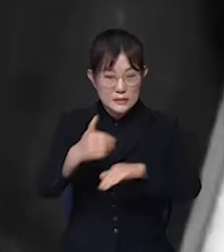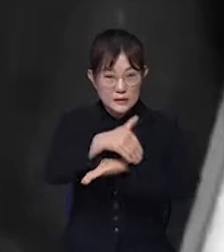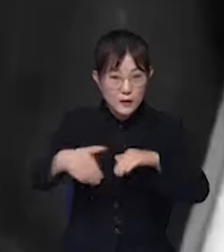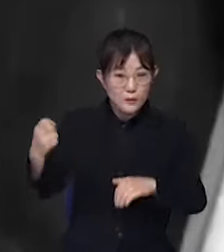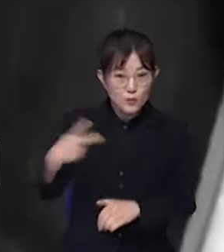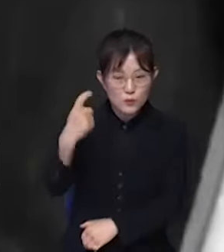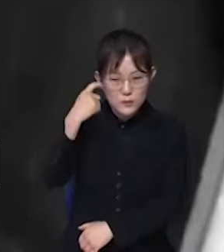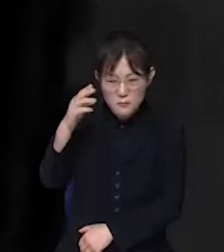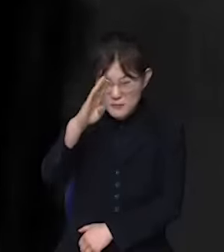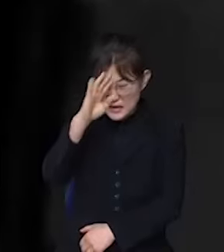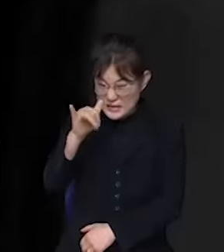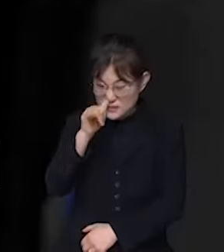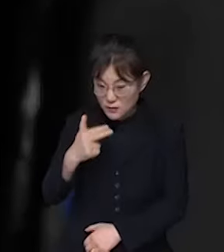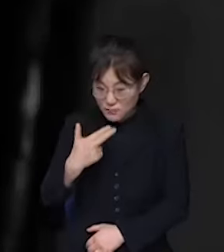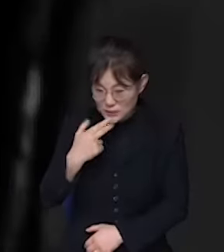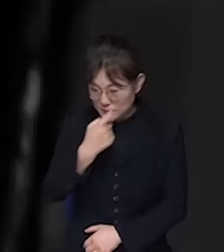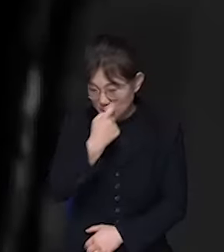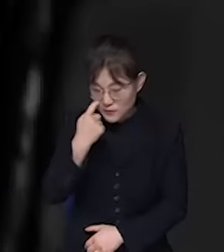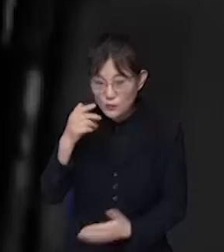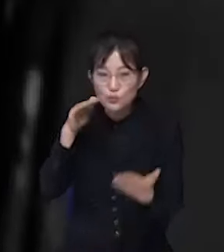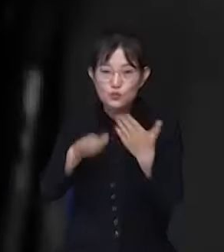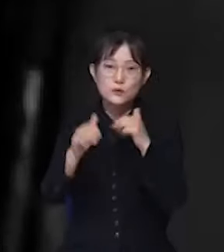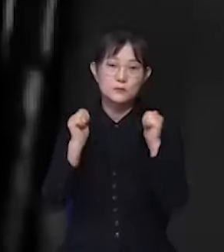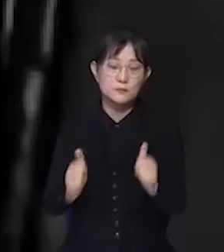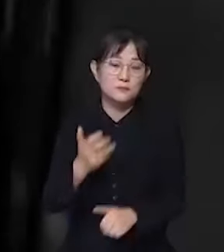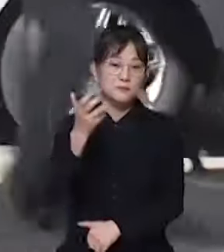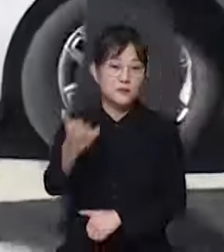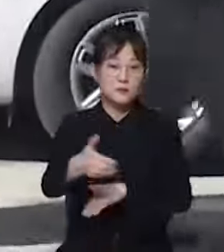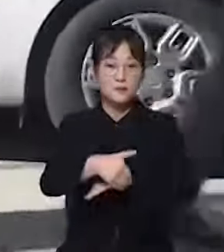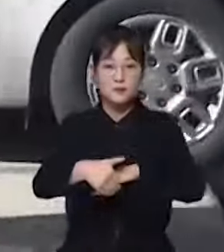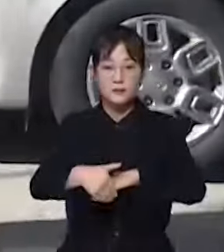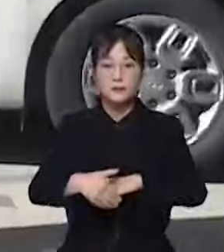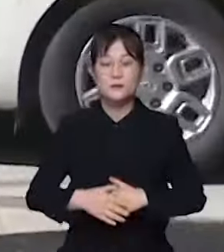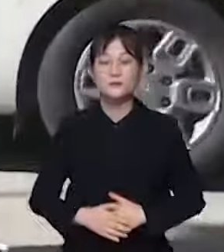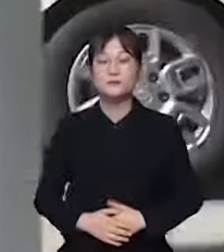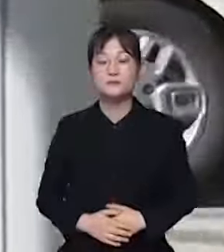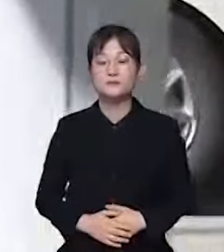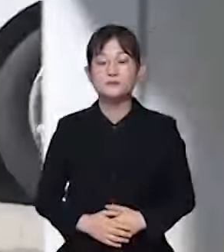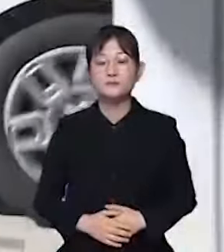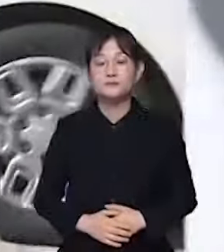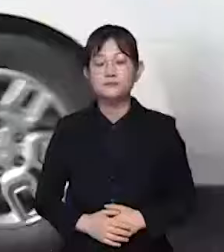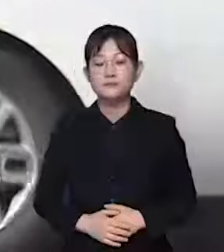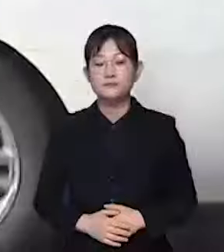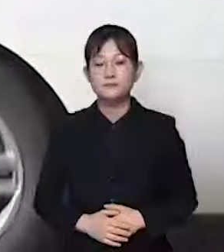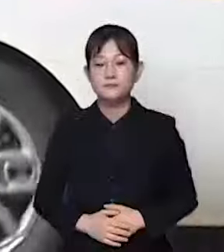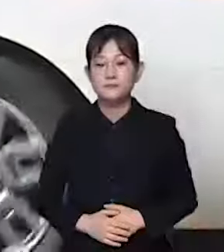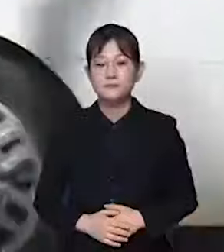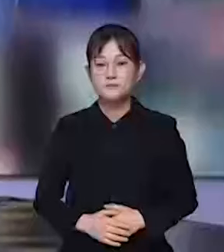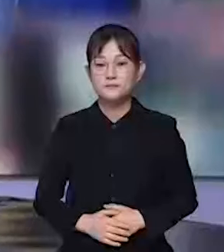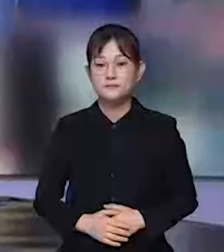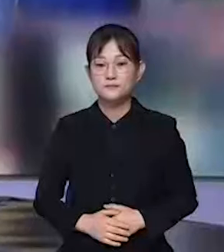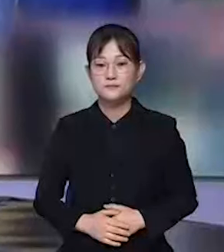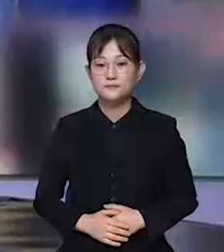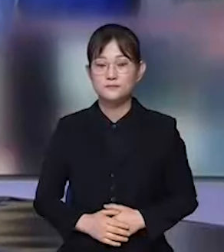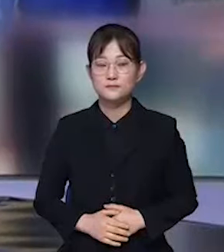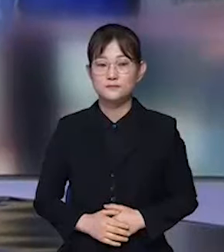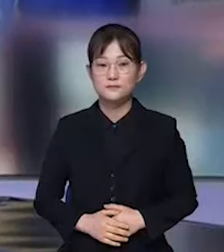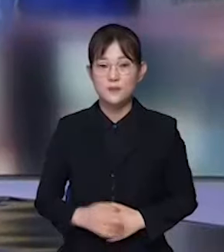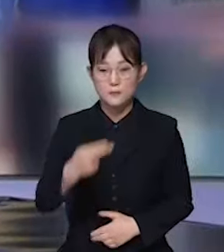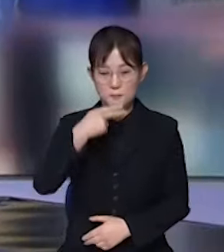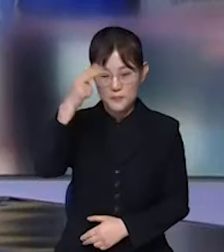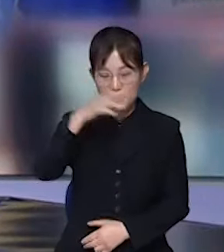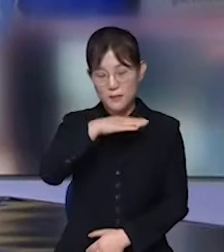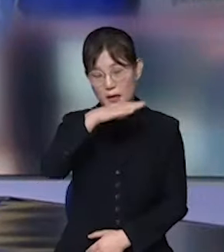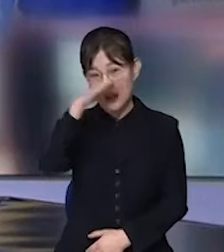있는지 등을 확인해 재판에 넘길 예정입니다. KBC 박성호입니다. 술을